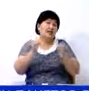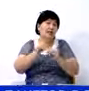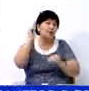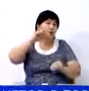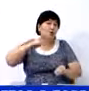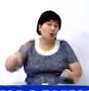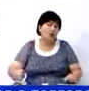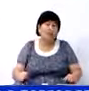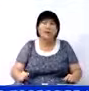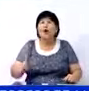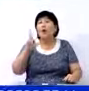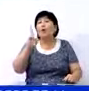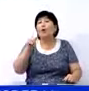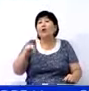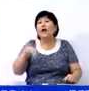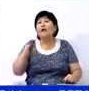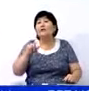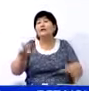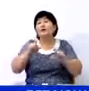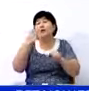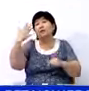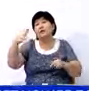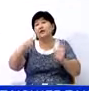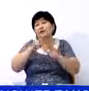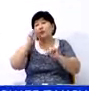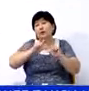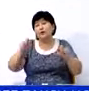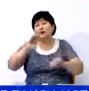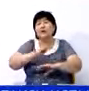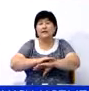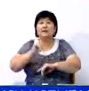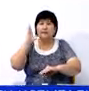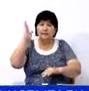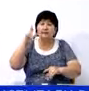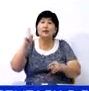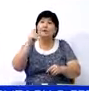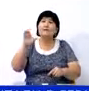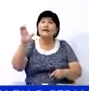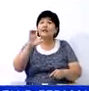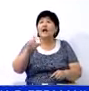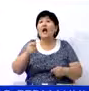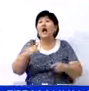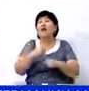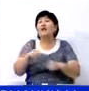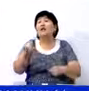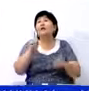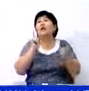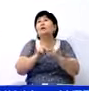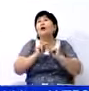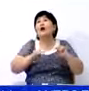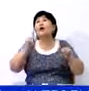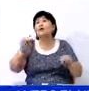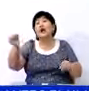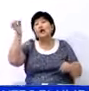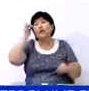в кулундинской школе обучается 58 детей не тоже сядут за парты 1 сентября аким района на встрече с учителями